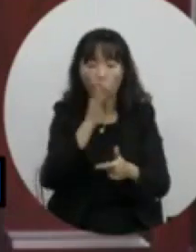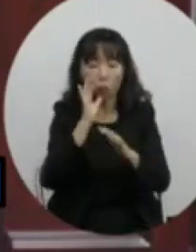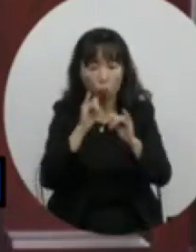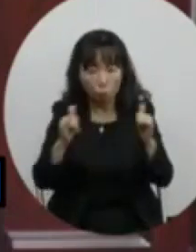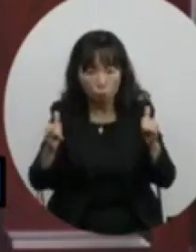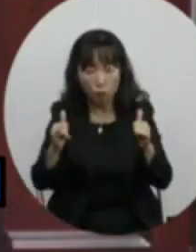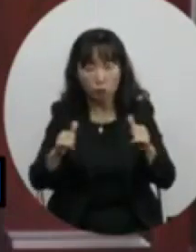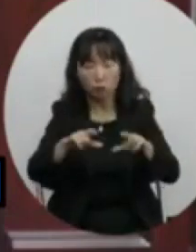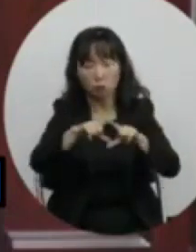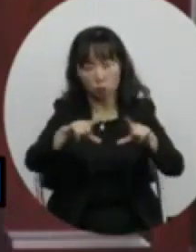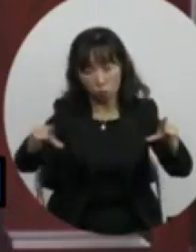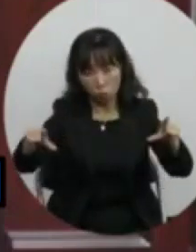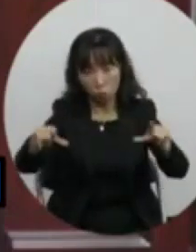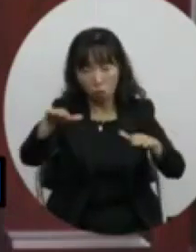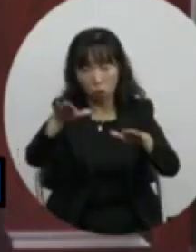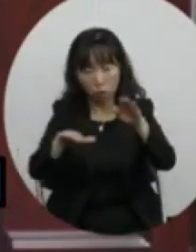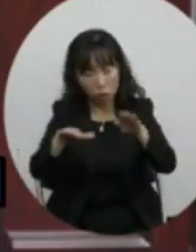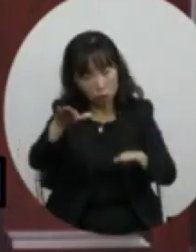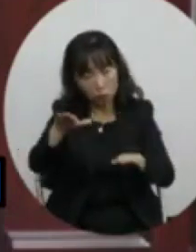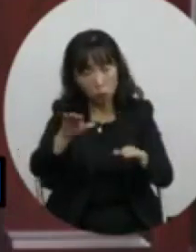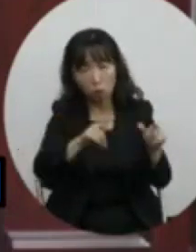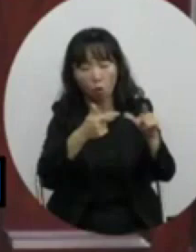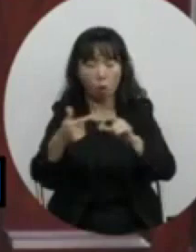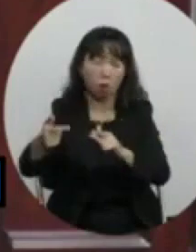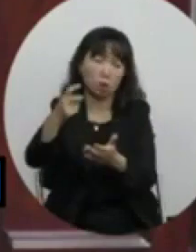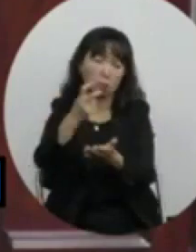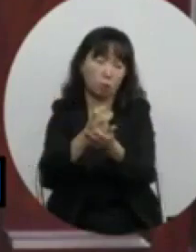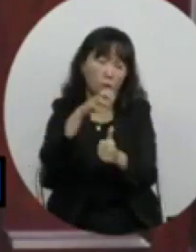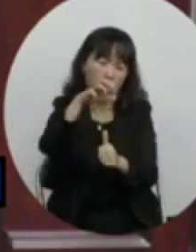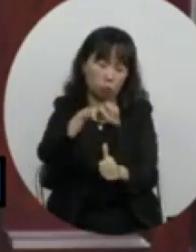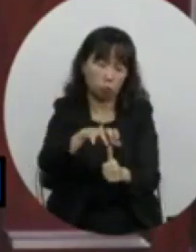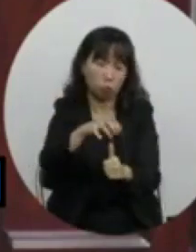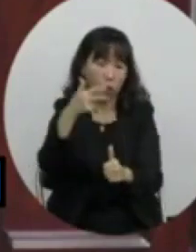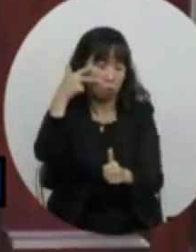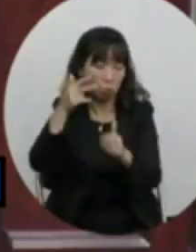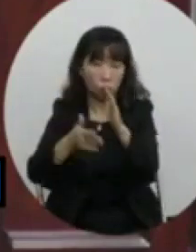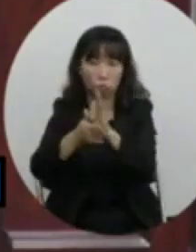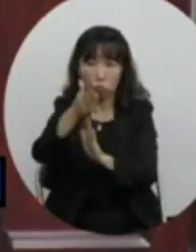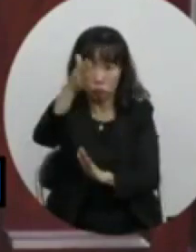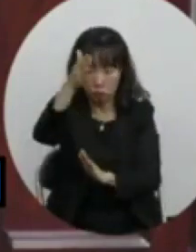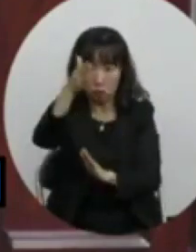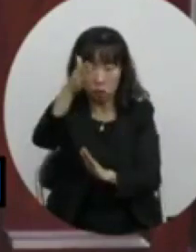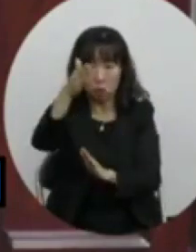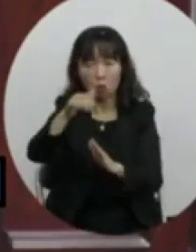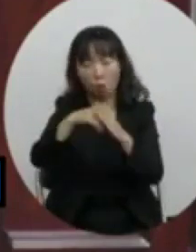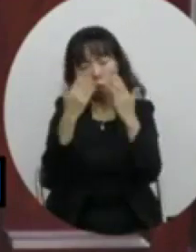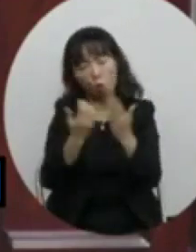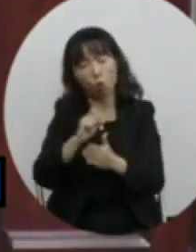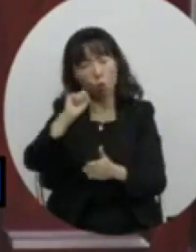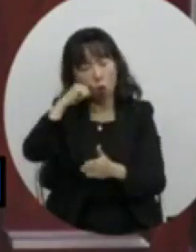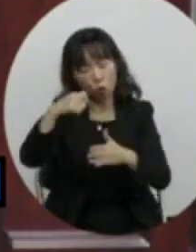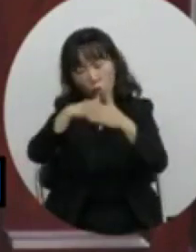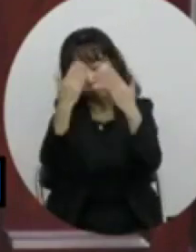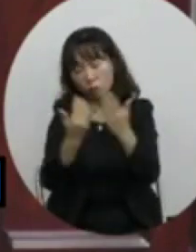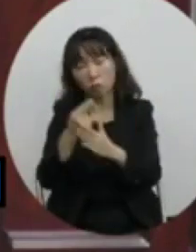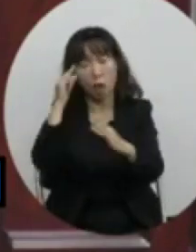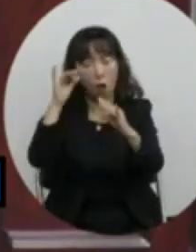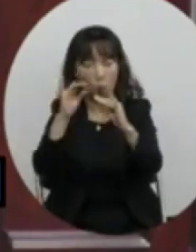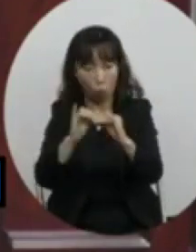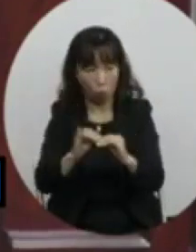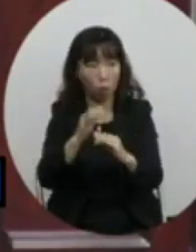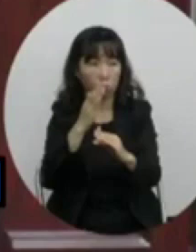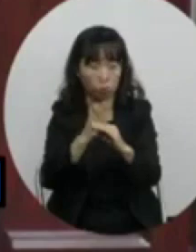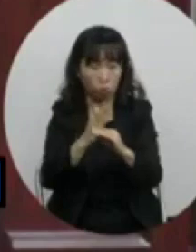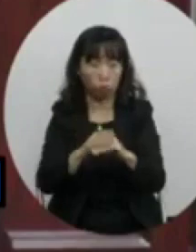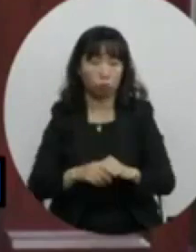지역경제, 인구정책, 각종 규제 등 여주가 처한 난관은 누구나 알고 있고 모두가 공감하고 있다고